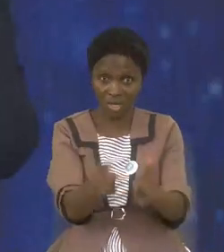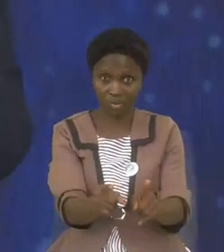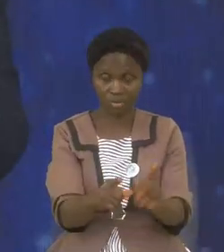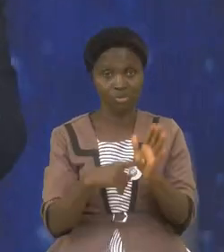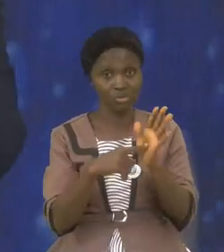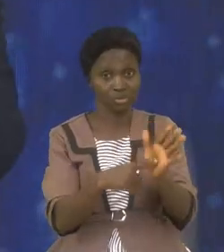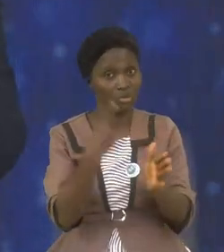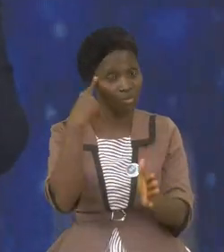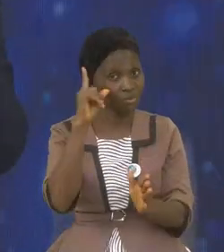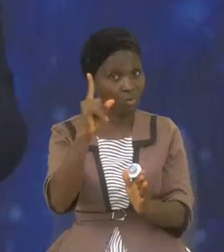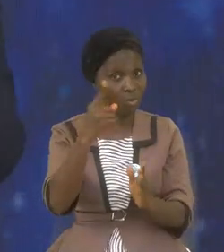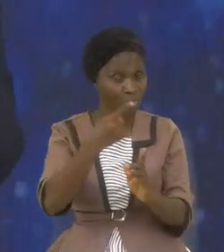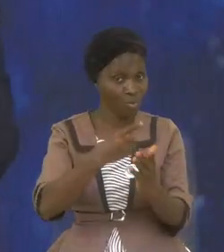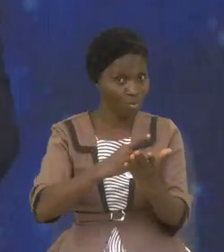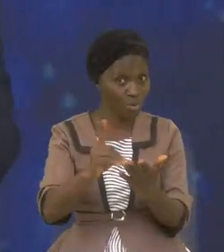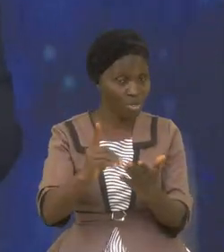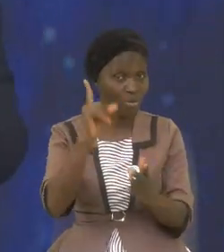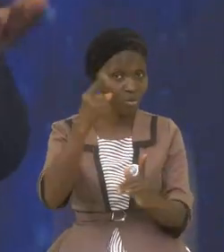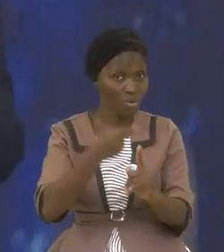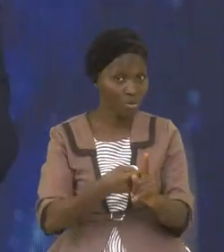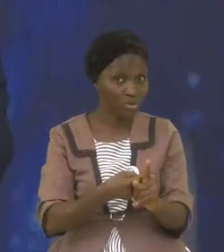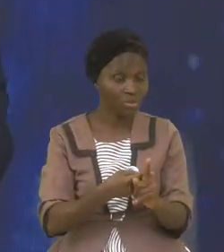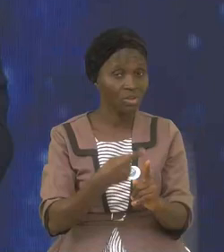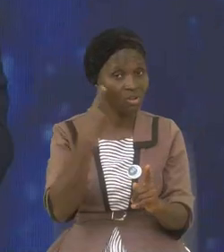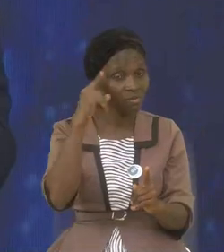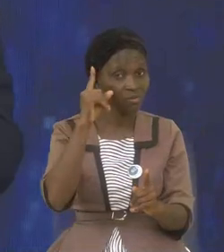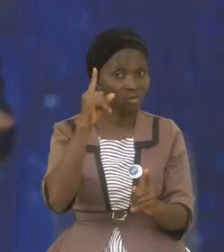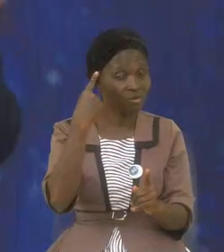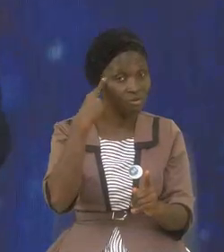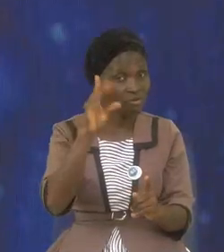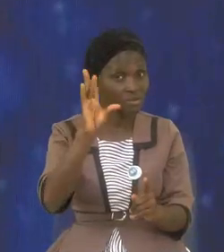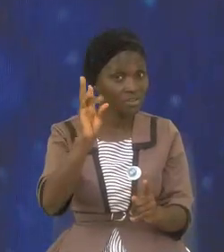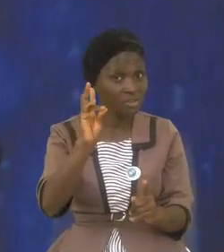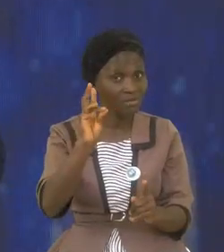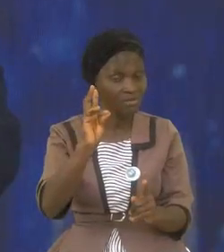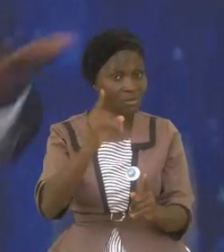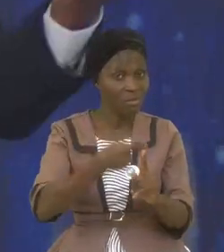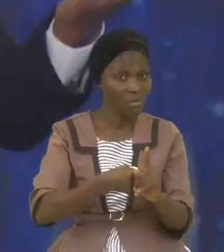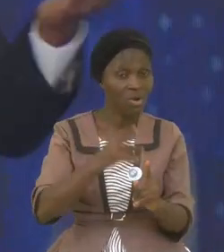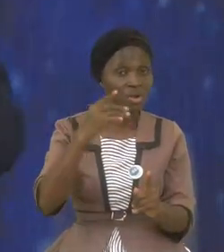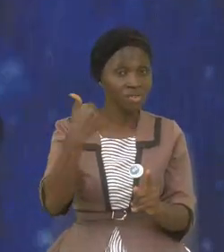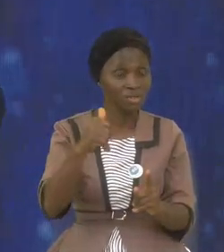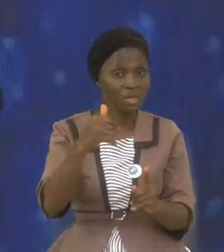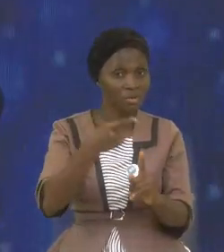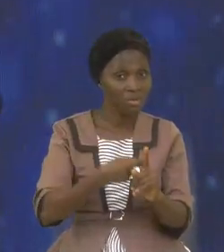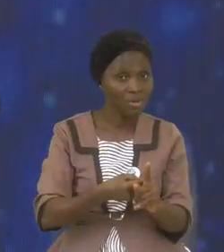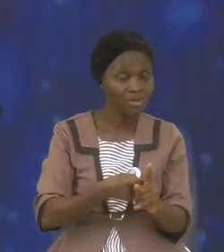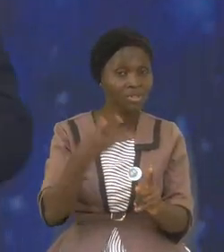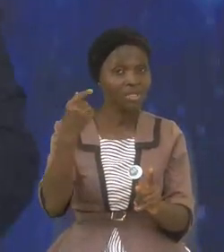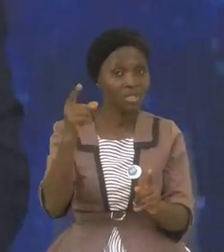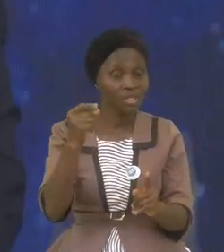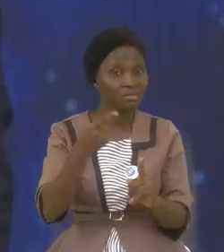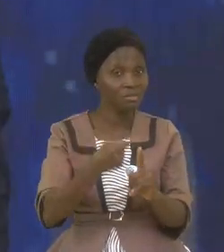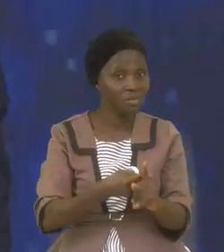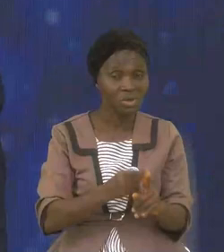Lorsque le jugement ne s'est pas abattu sur l'homme pendant une semaine,